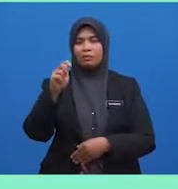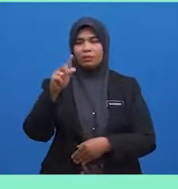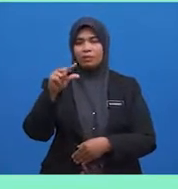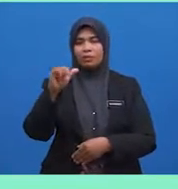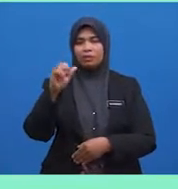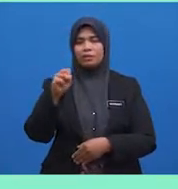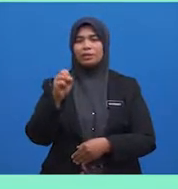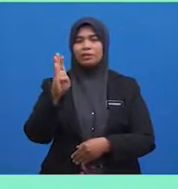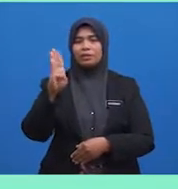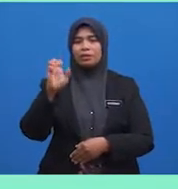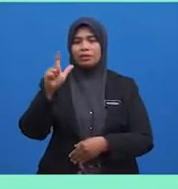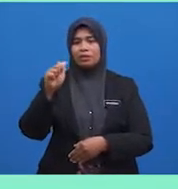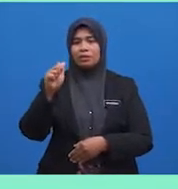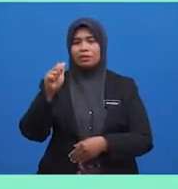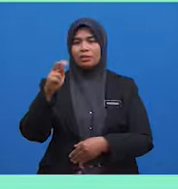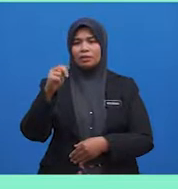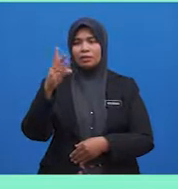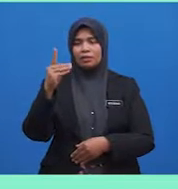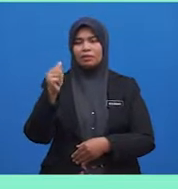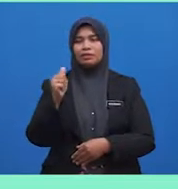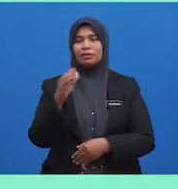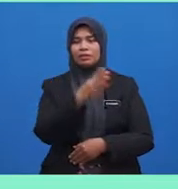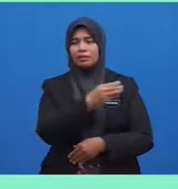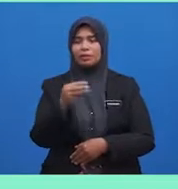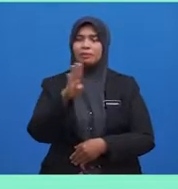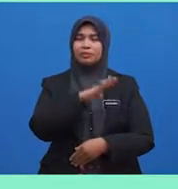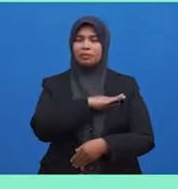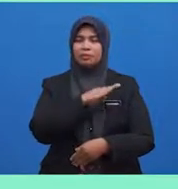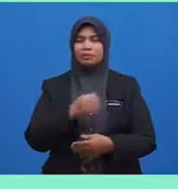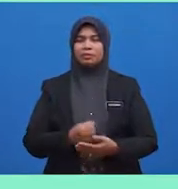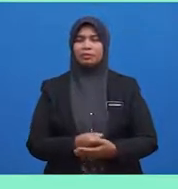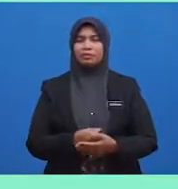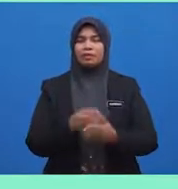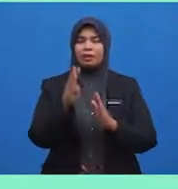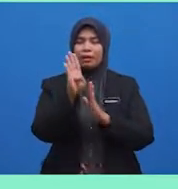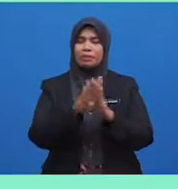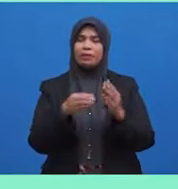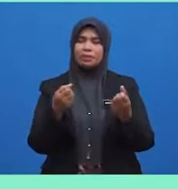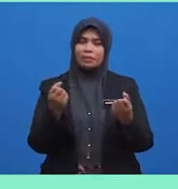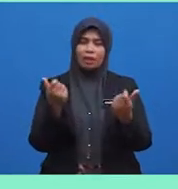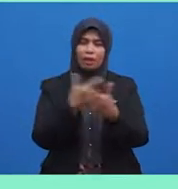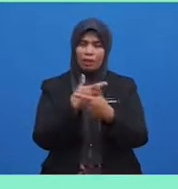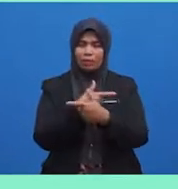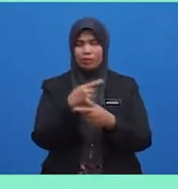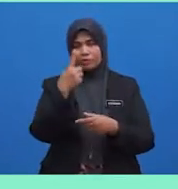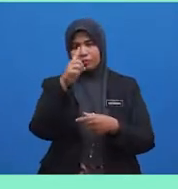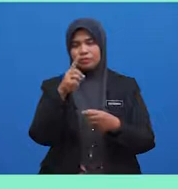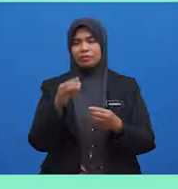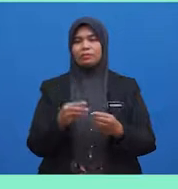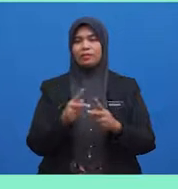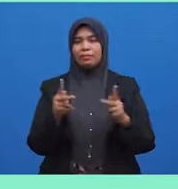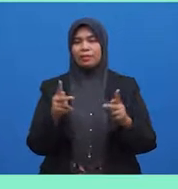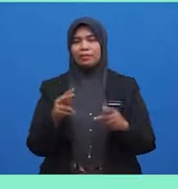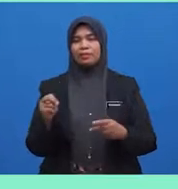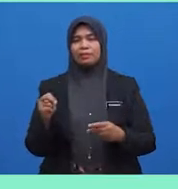British bersaing untuk meluaskan kekuasaan dan membuktikan kehebatan masing-masing. Kuasa-kuasa